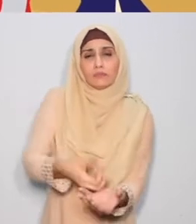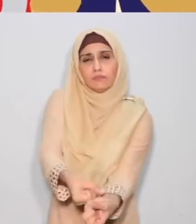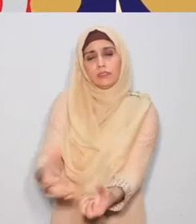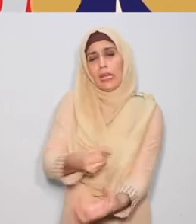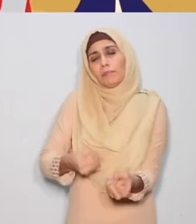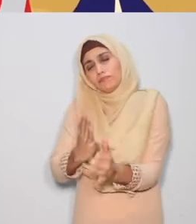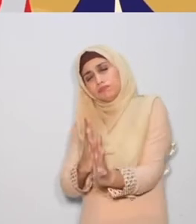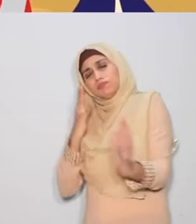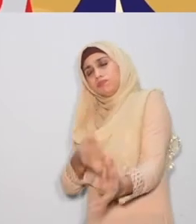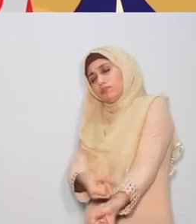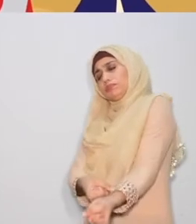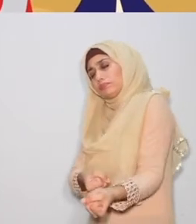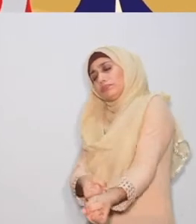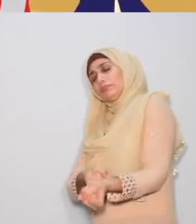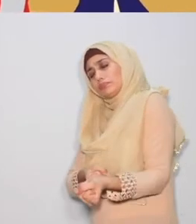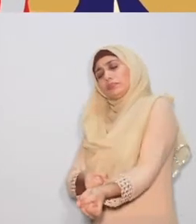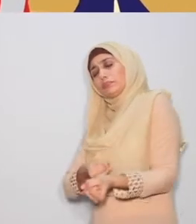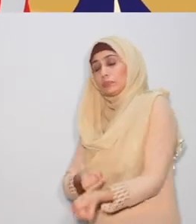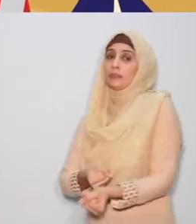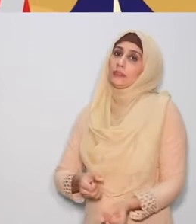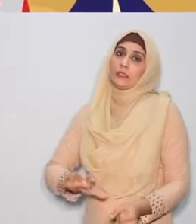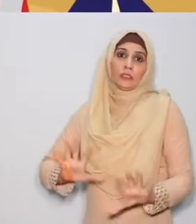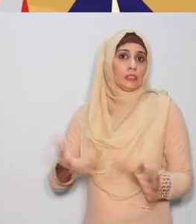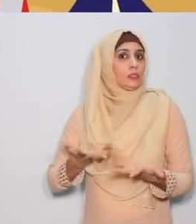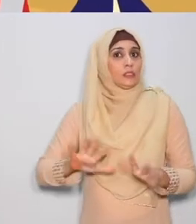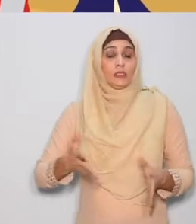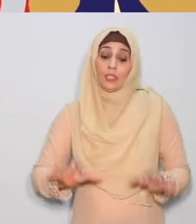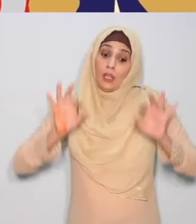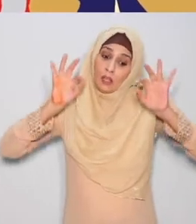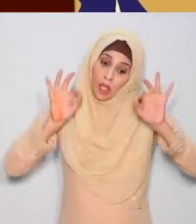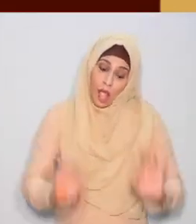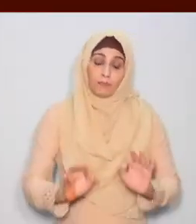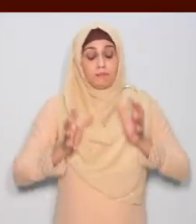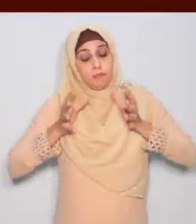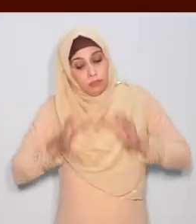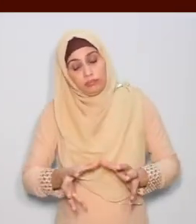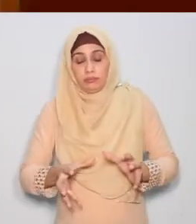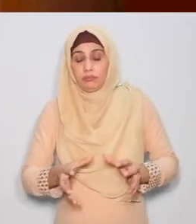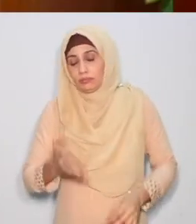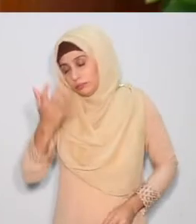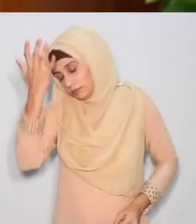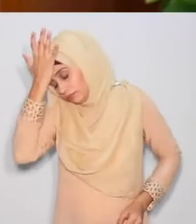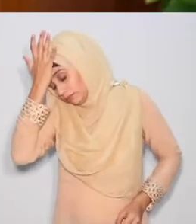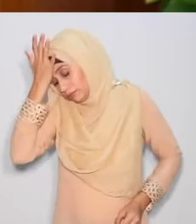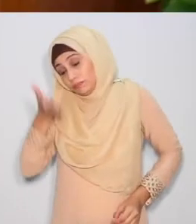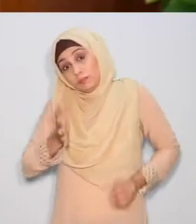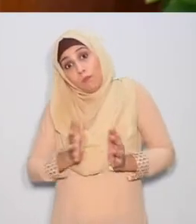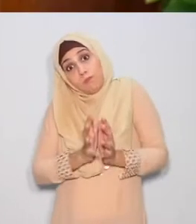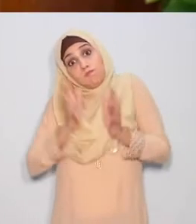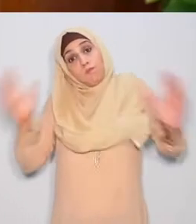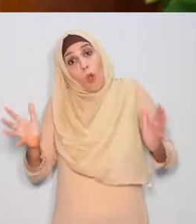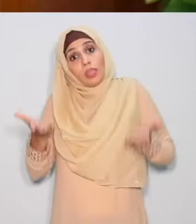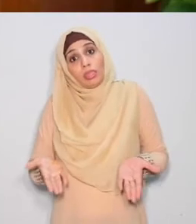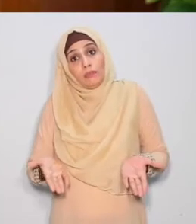ने आलू को, लेकिन आलू तो फिर भी ना हिला। उफ, ये तो